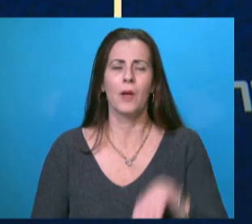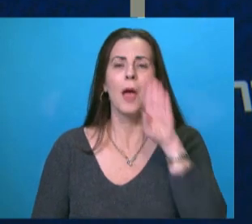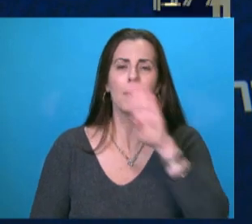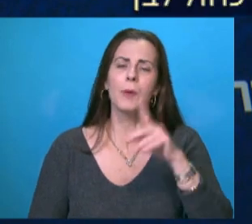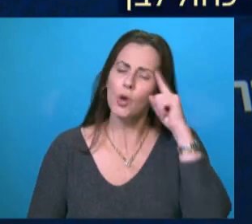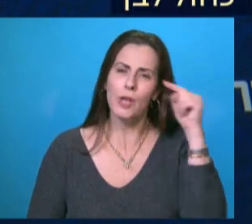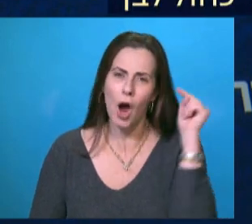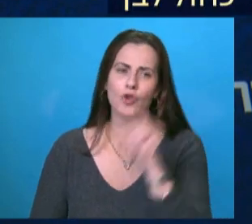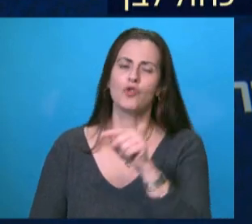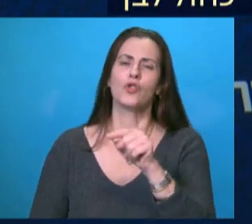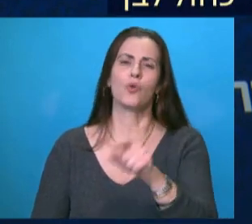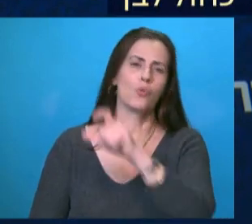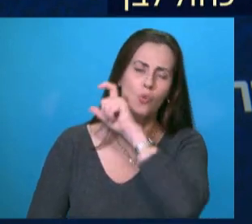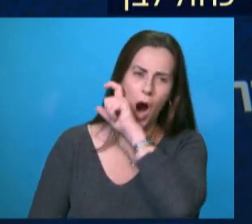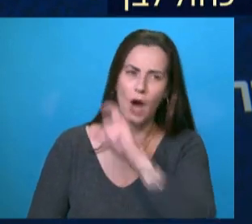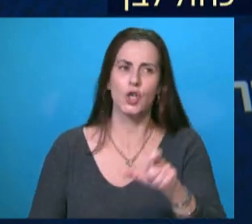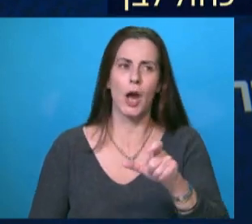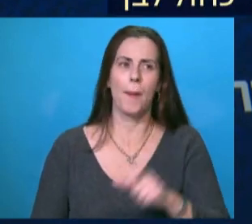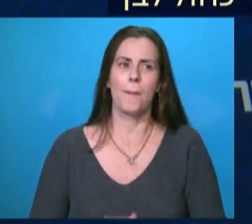יודע שהוא אשם.